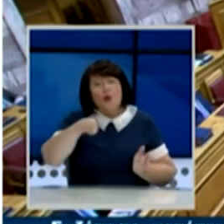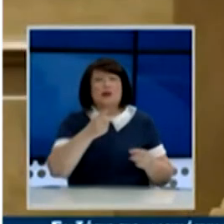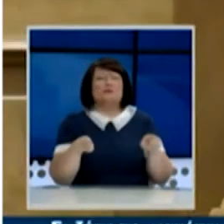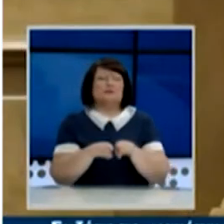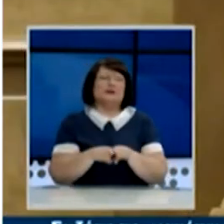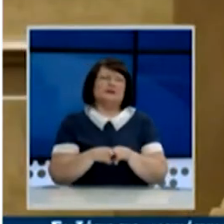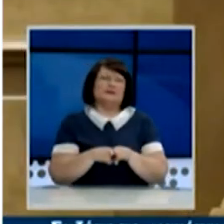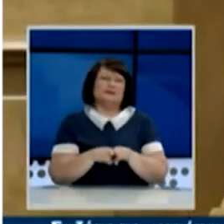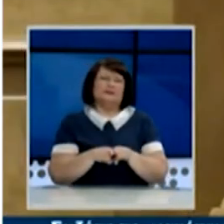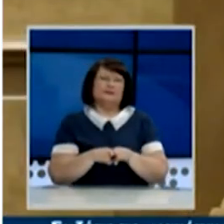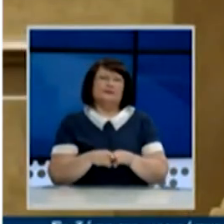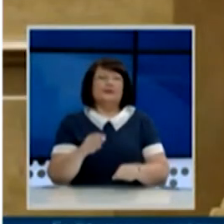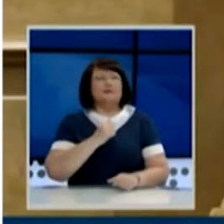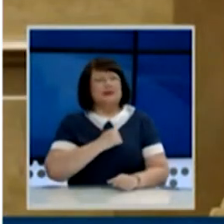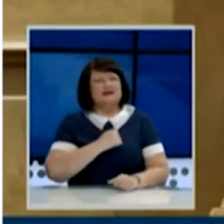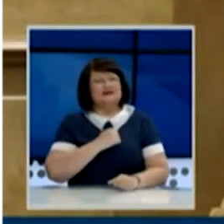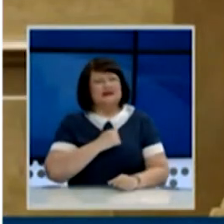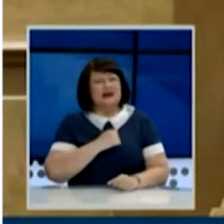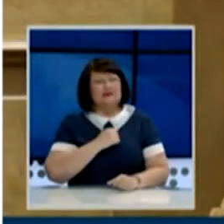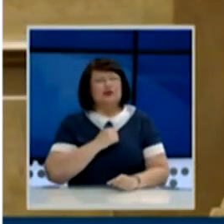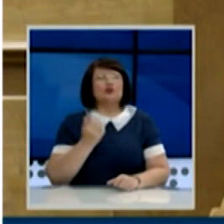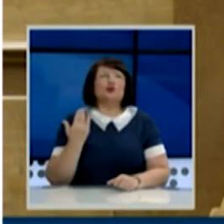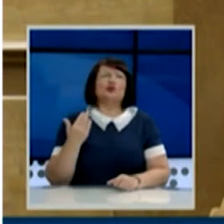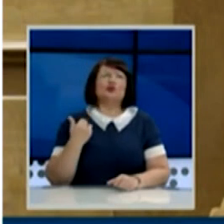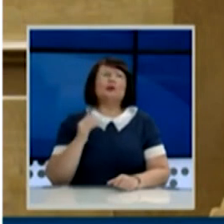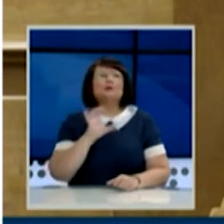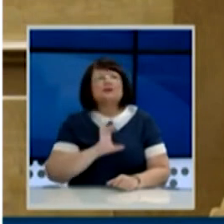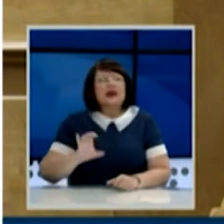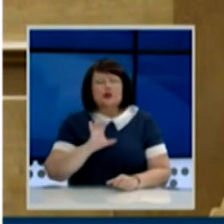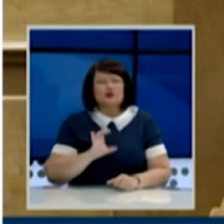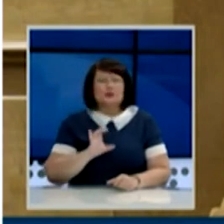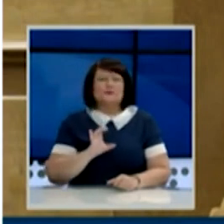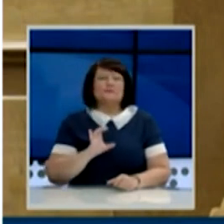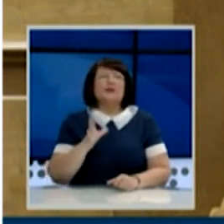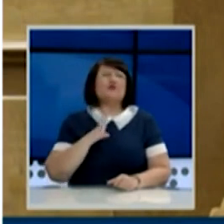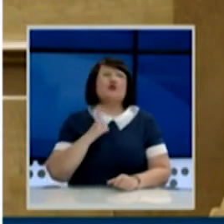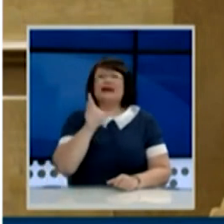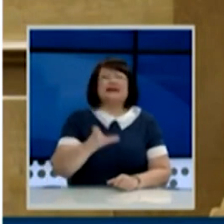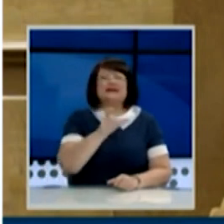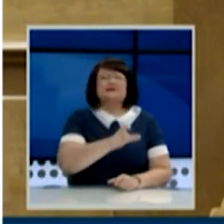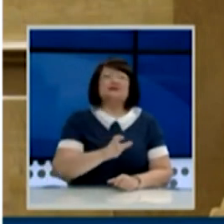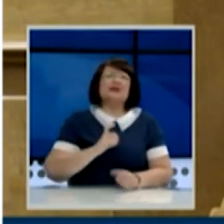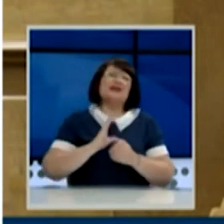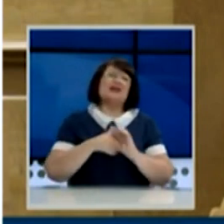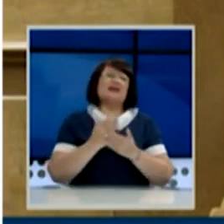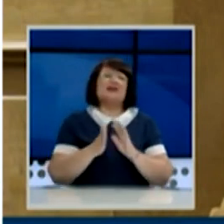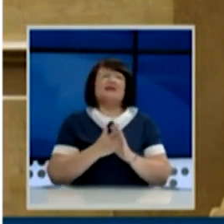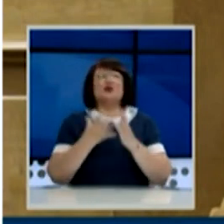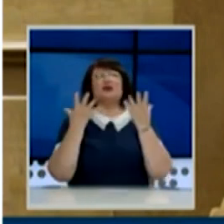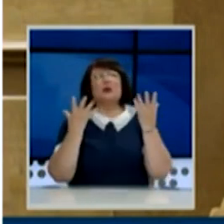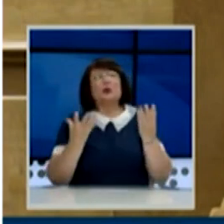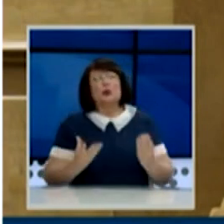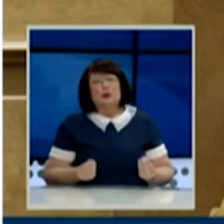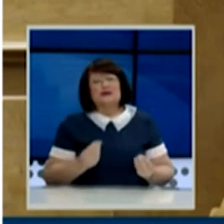θεωρηθεί μεταρρύθμιση ένα νομοσχέδιο που πέραν του πενθήμερου που είχε καταργήσει ο κ. Χατζηδάκης και του οκτάωρου έρχεται τώρα να